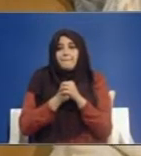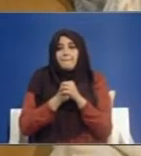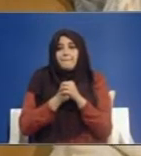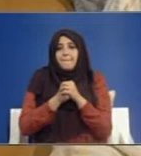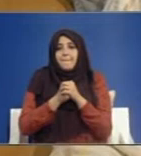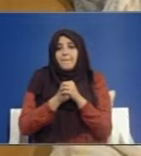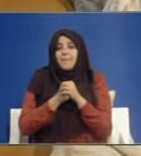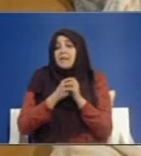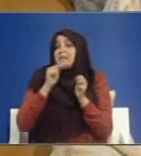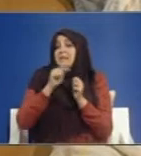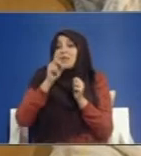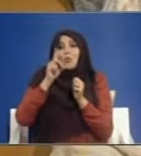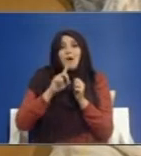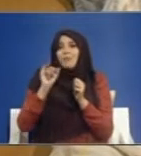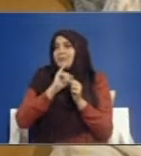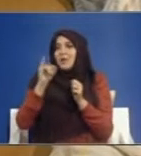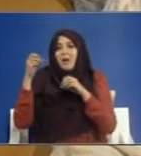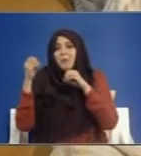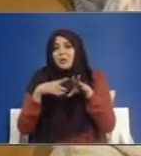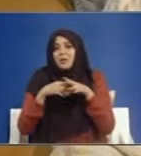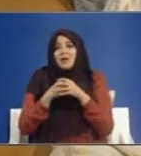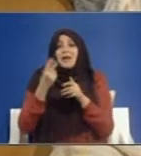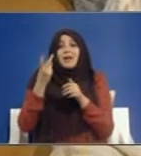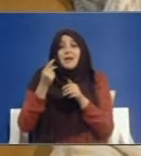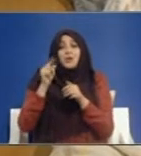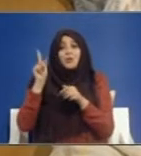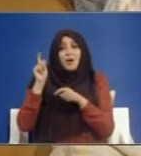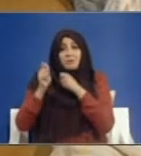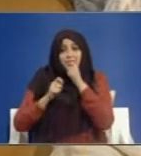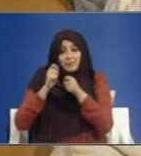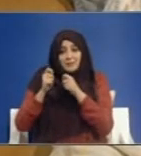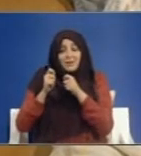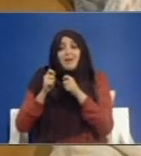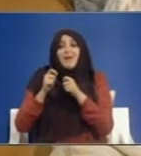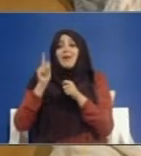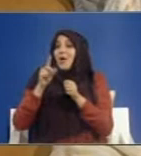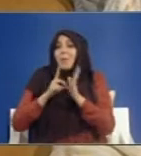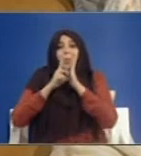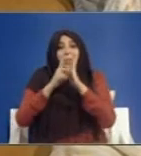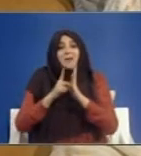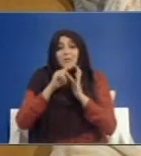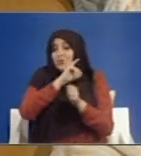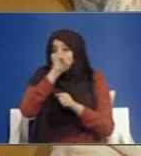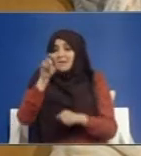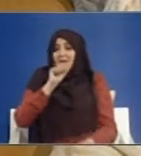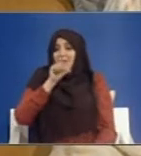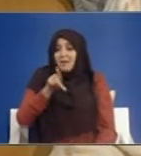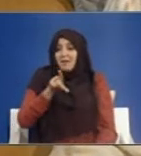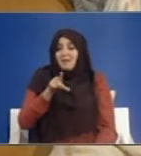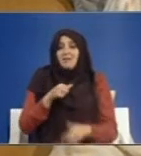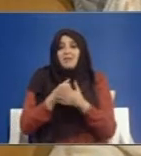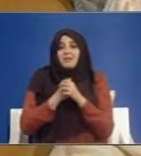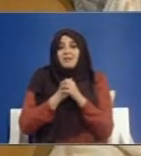وهذا الحق لا يسقط، والأموال الخدمات الاجتماعية تبقى دينا إلى الأبد.